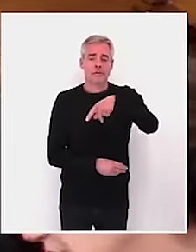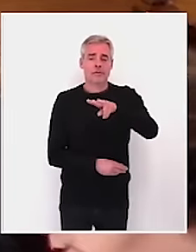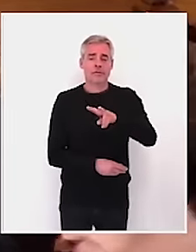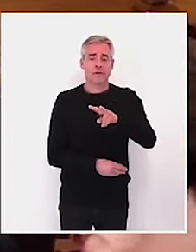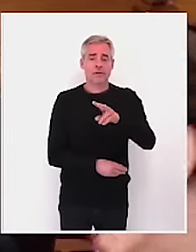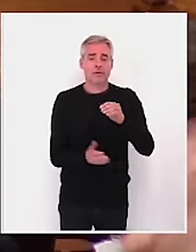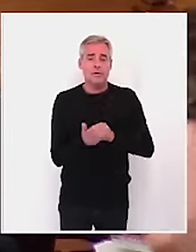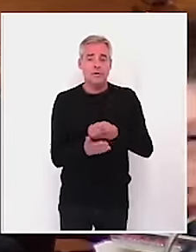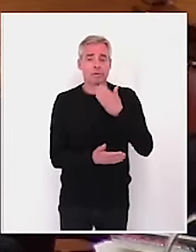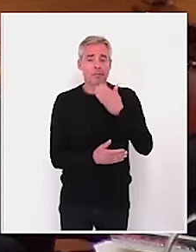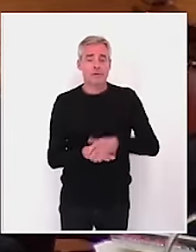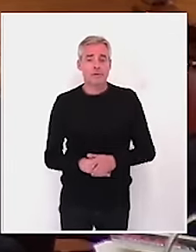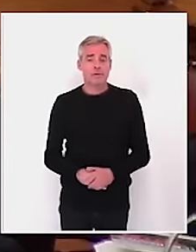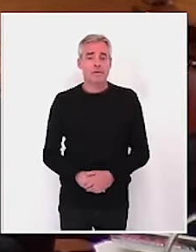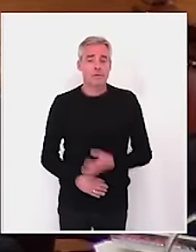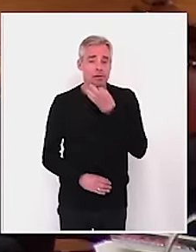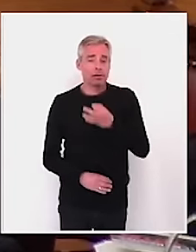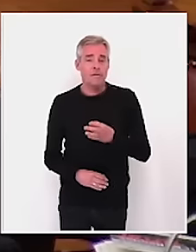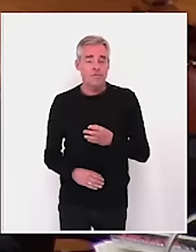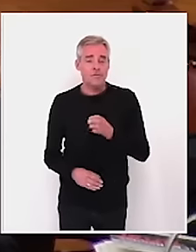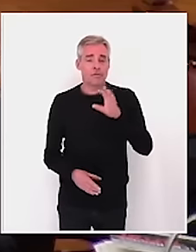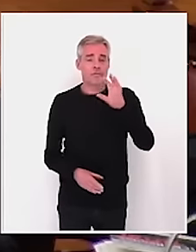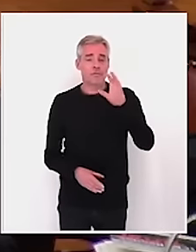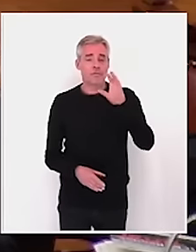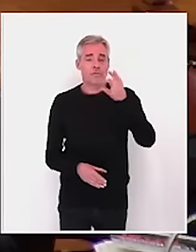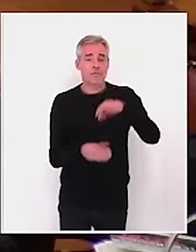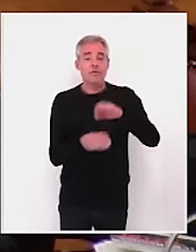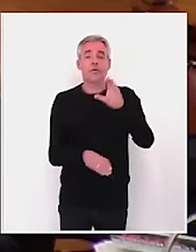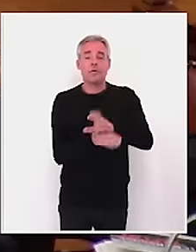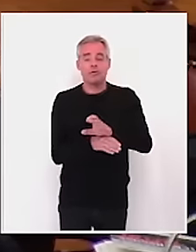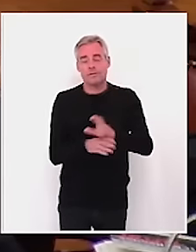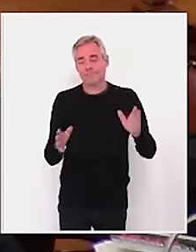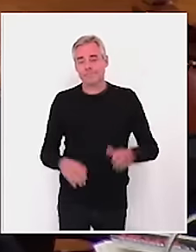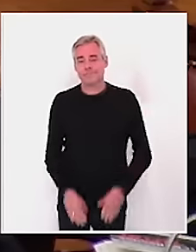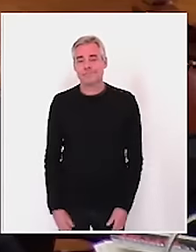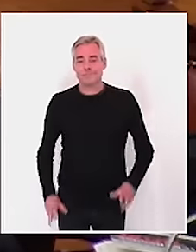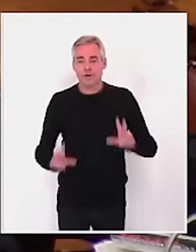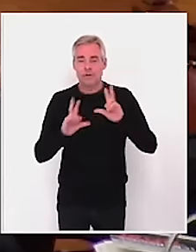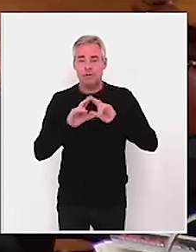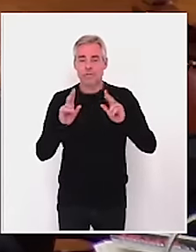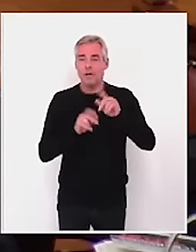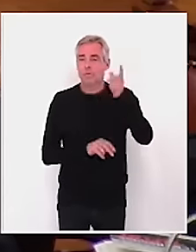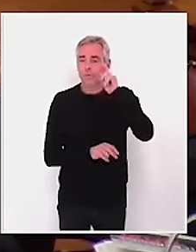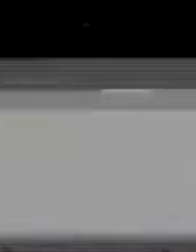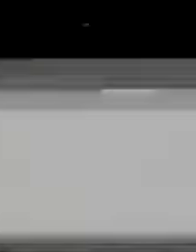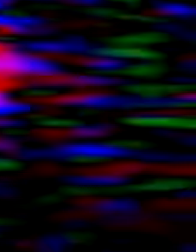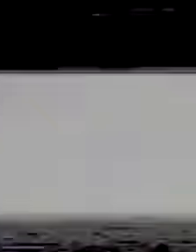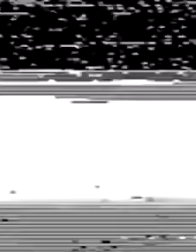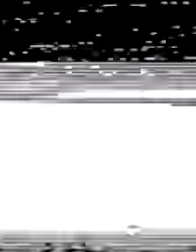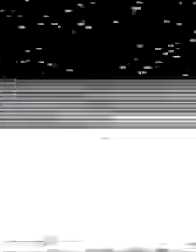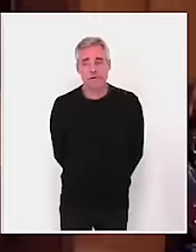note. Merci. Et juste pour dire qu'on vote, on vote contre cette délibération, et on l'expliquera par la note. Merci. Merci.